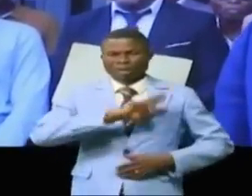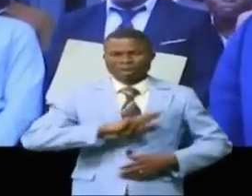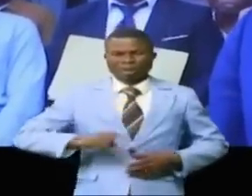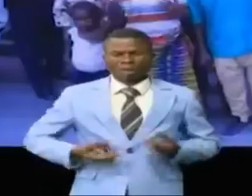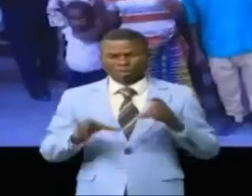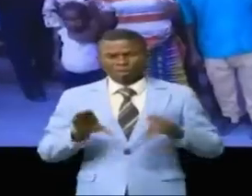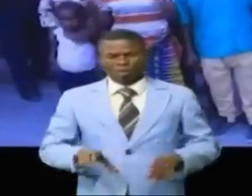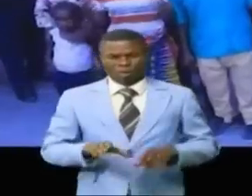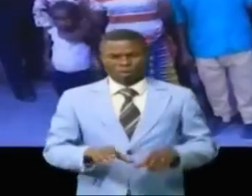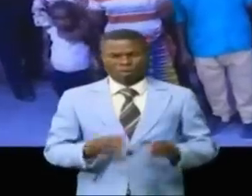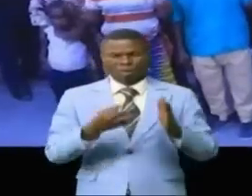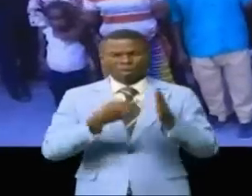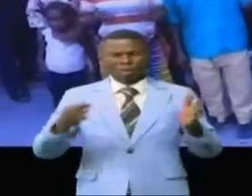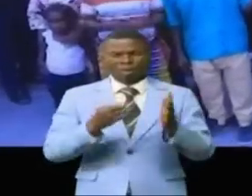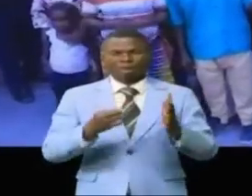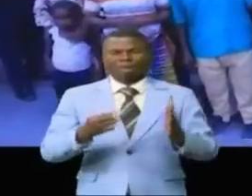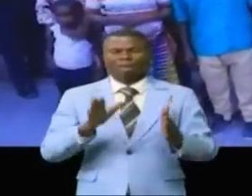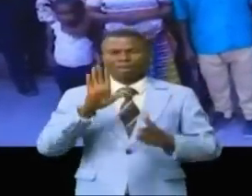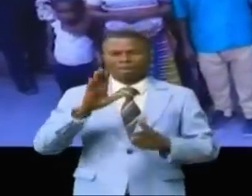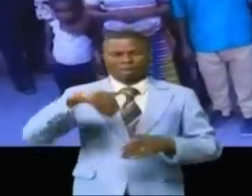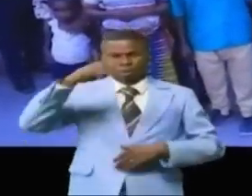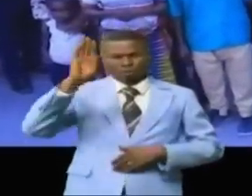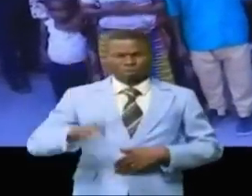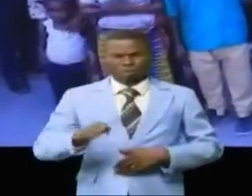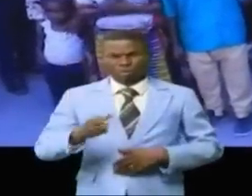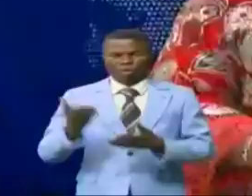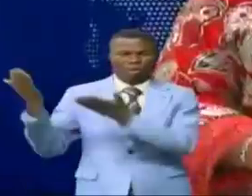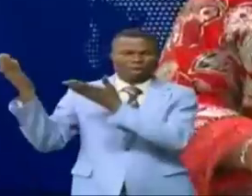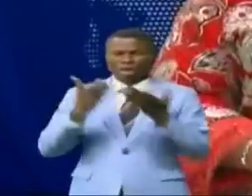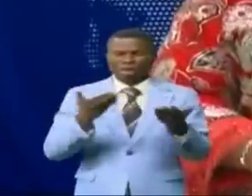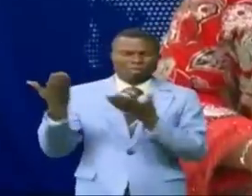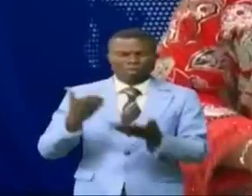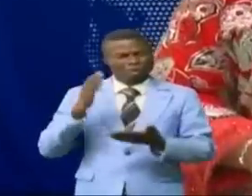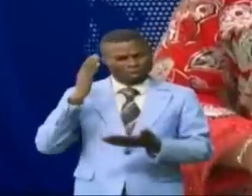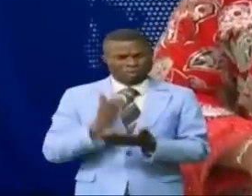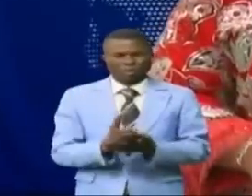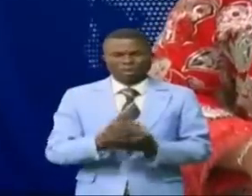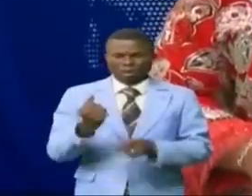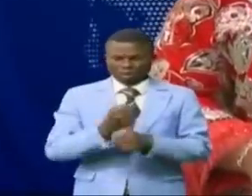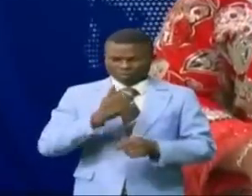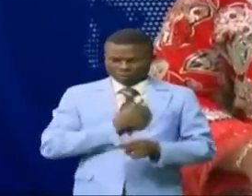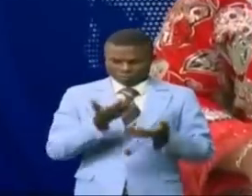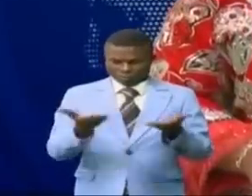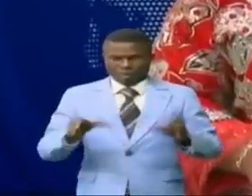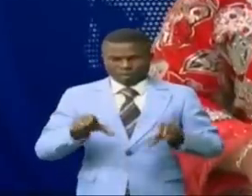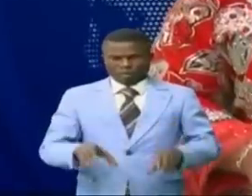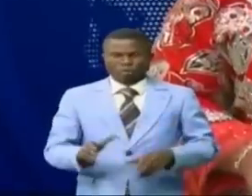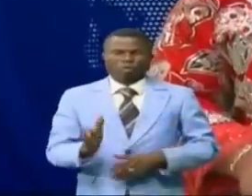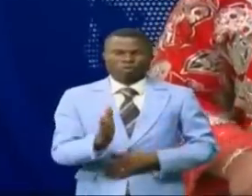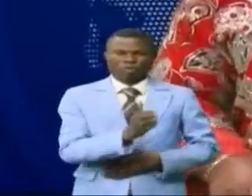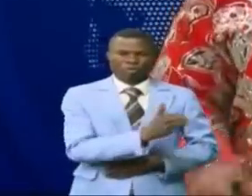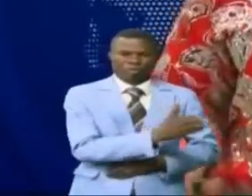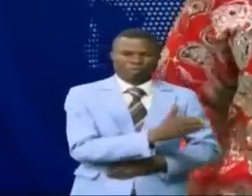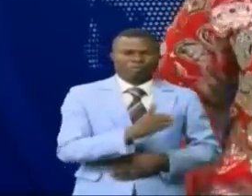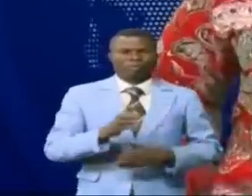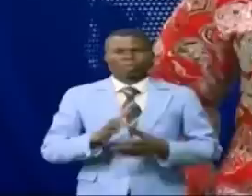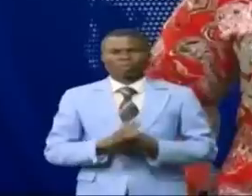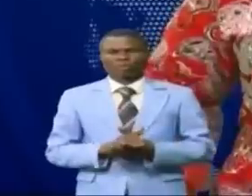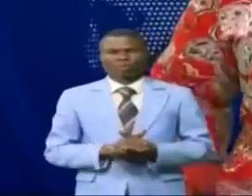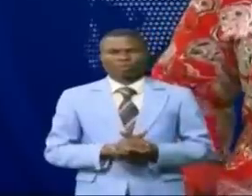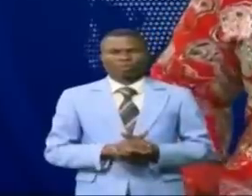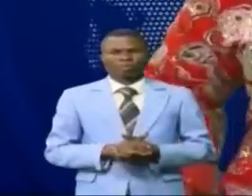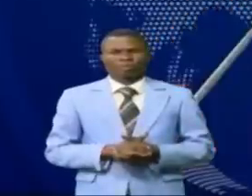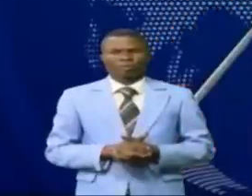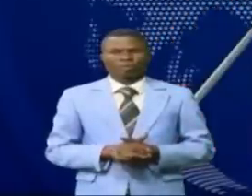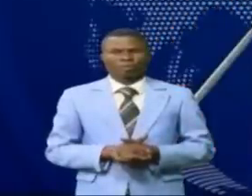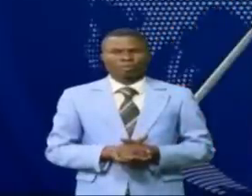tributaire à 95% dans les importations. Un invité dans ce journal, il s'agit de M. William